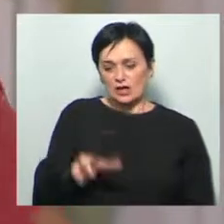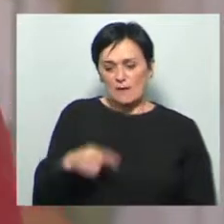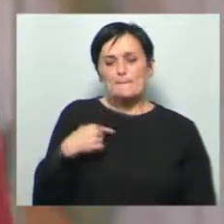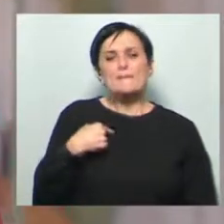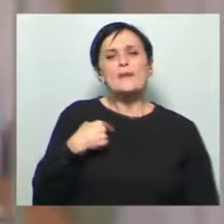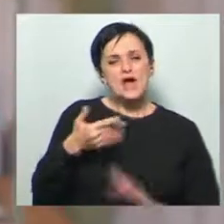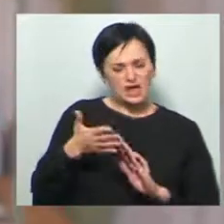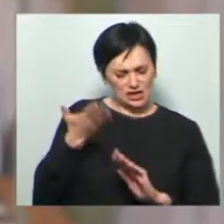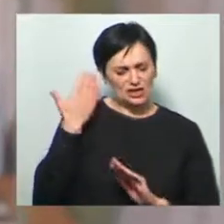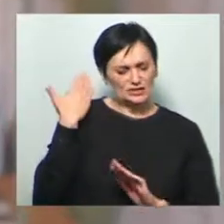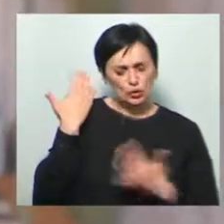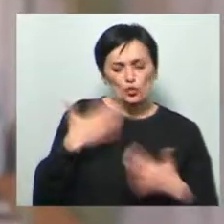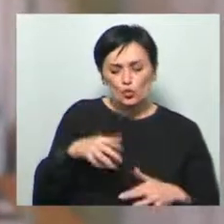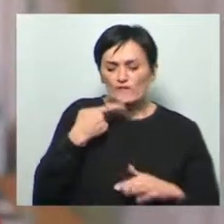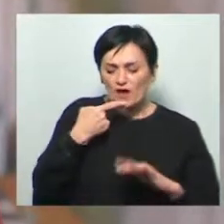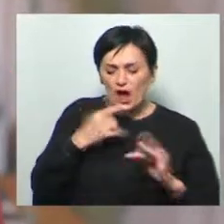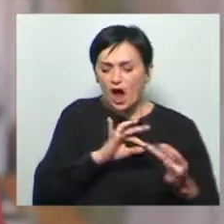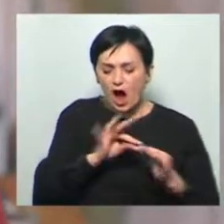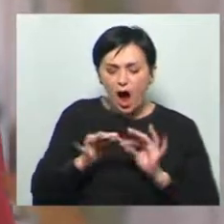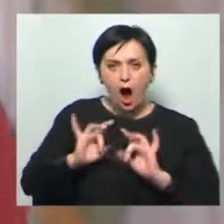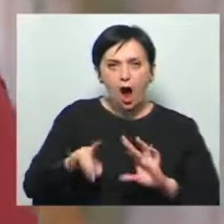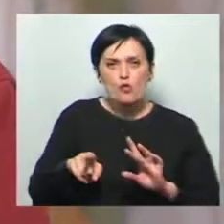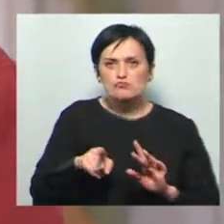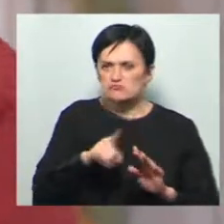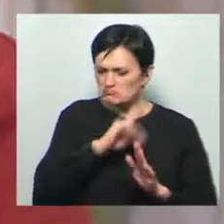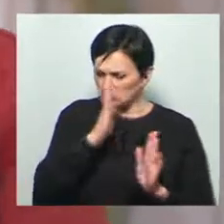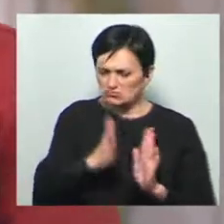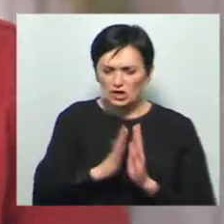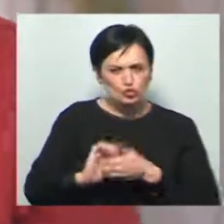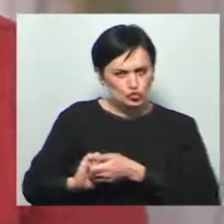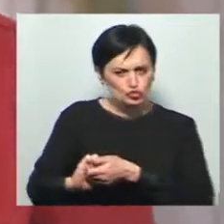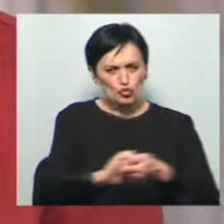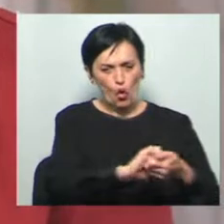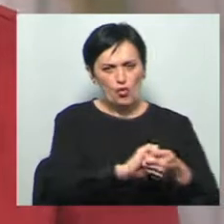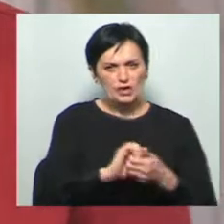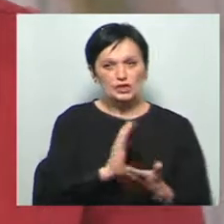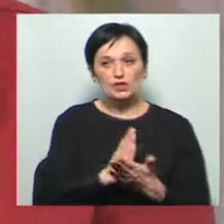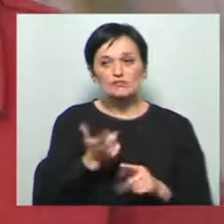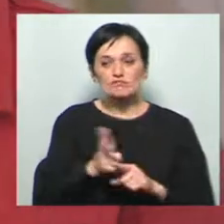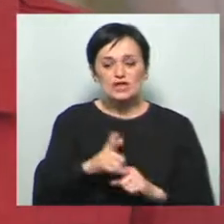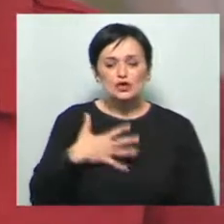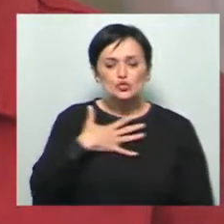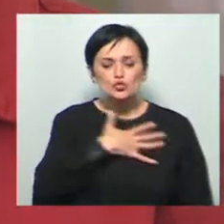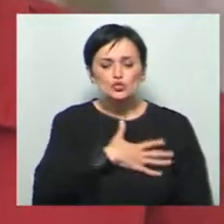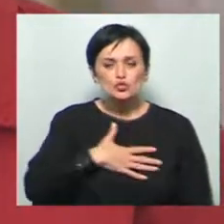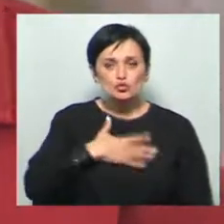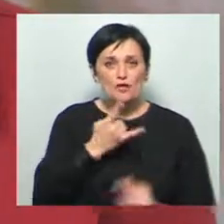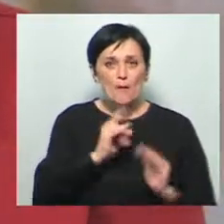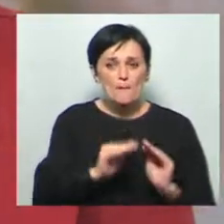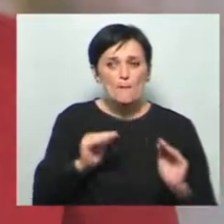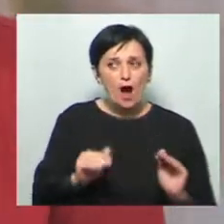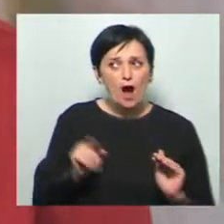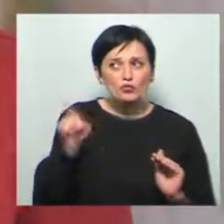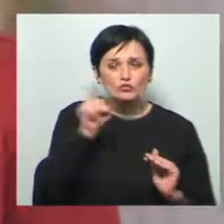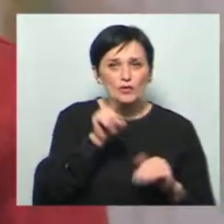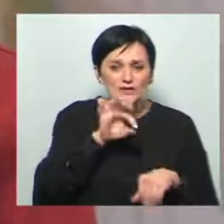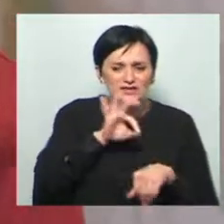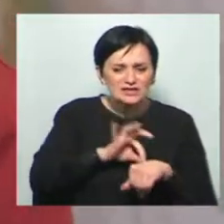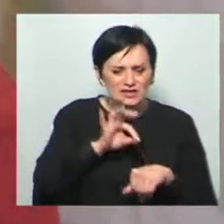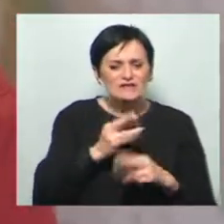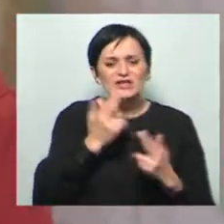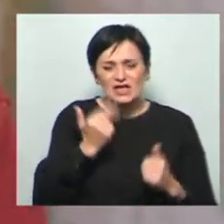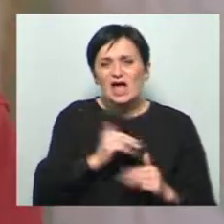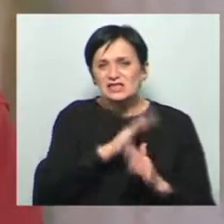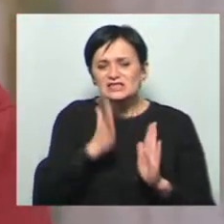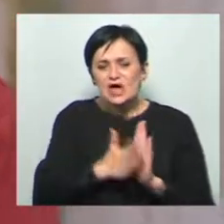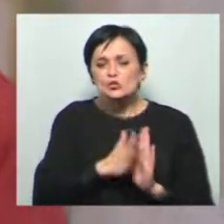აუხსენი უკვე დიდი ხნის წინ რა ხდება და ის ძალიანაც სოლიდარულია და ძალიან წუხს, რომ ბავშვებს თქვათ რაღაც ტკივა და საერთოდ